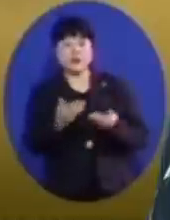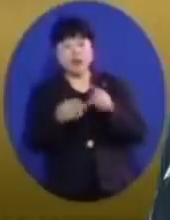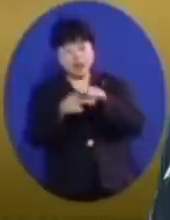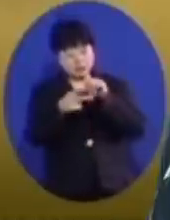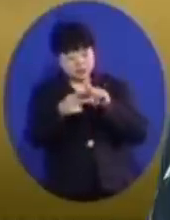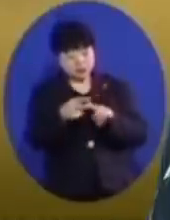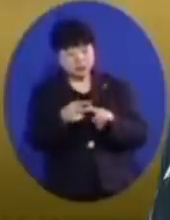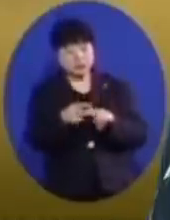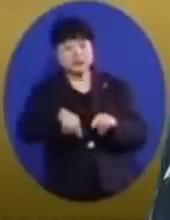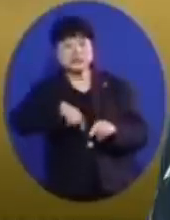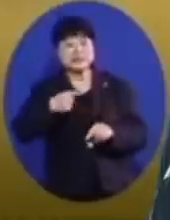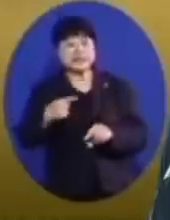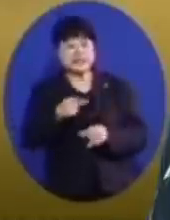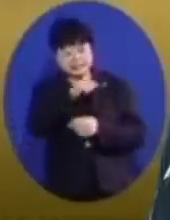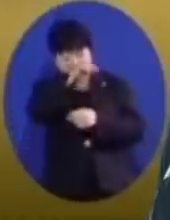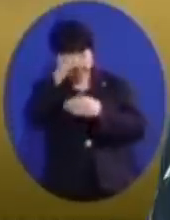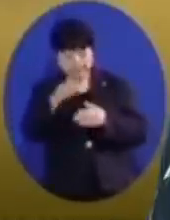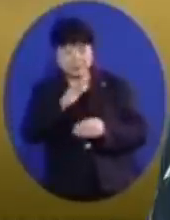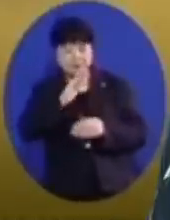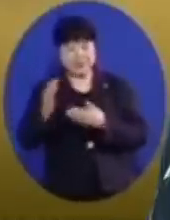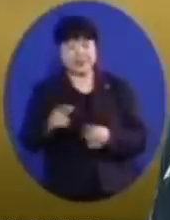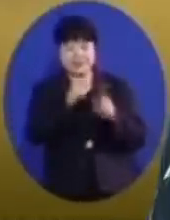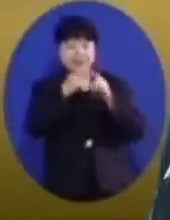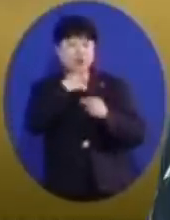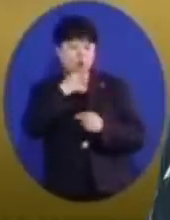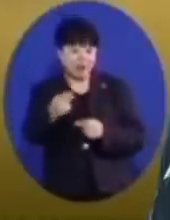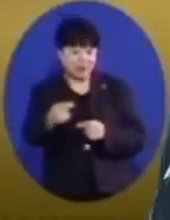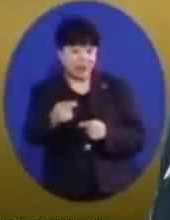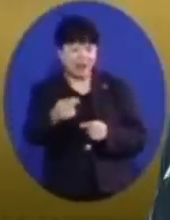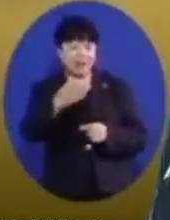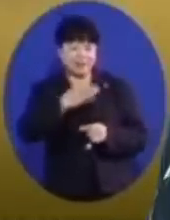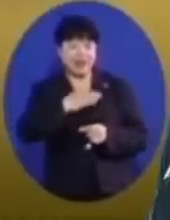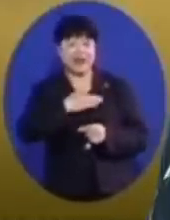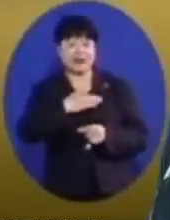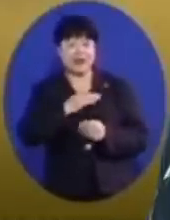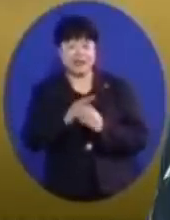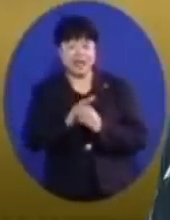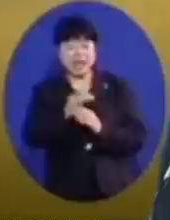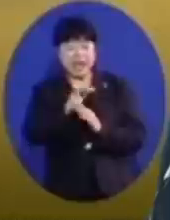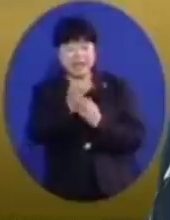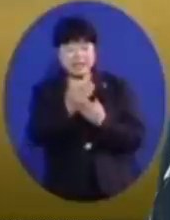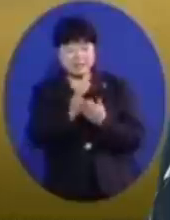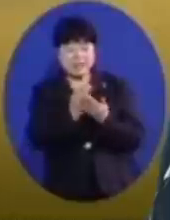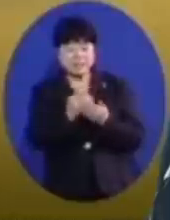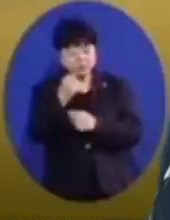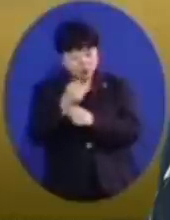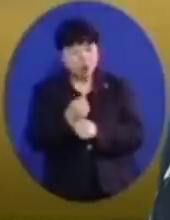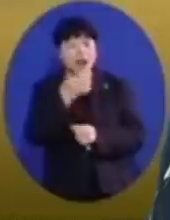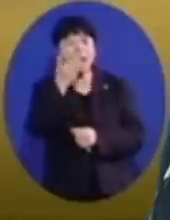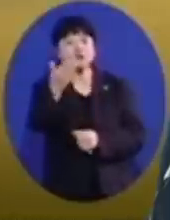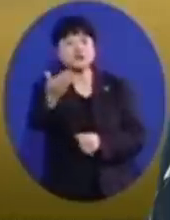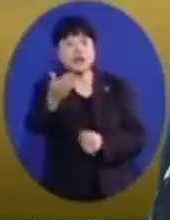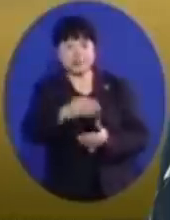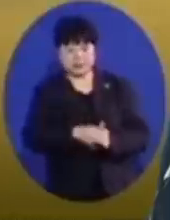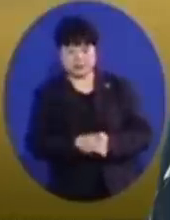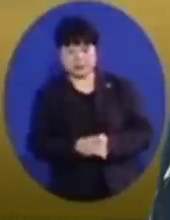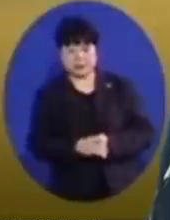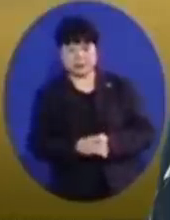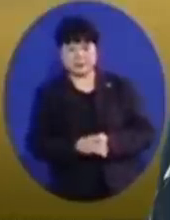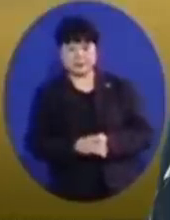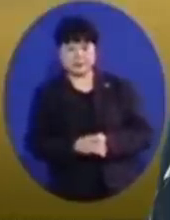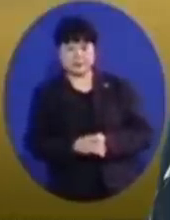하든지 자기의 생을 참되게 살기 원한다면 나는 그에게 성경을 연구하라고 권한다고 말할 수 있습니다 보십시오